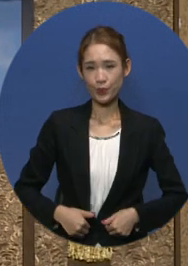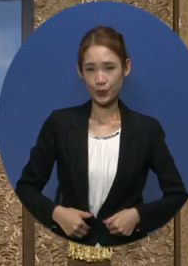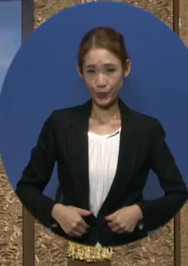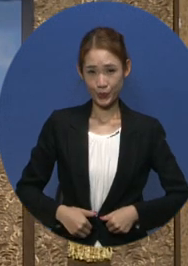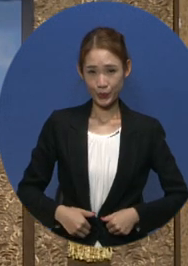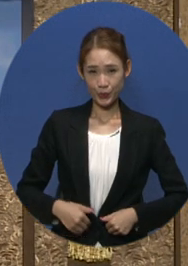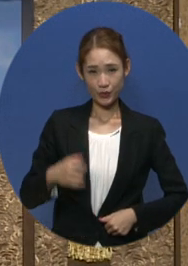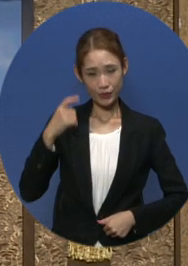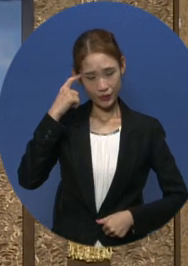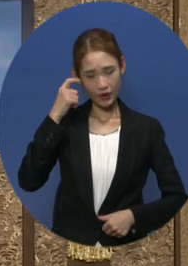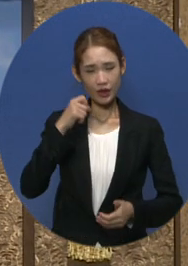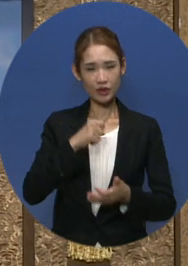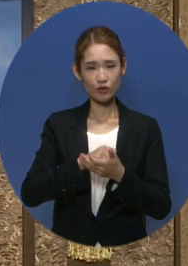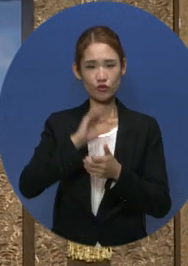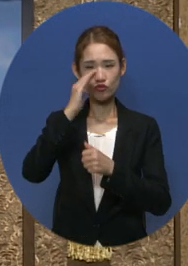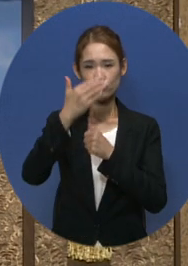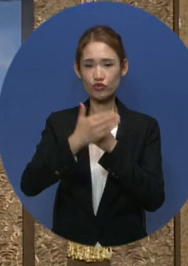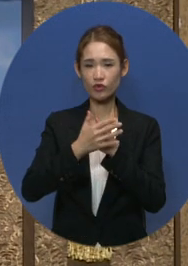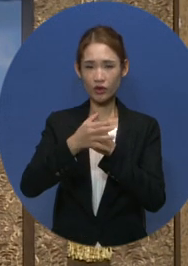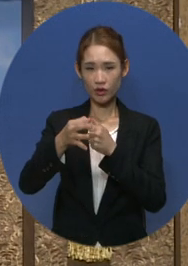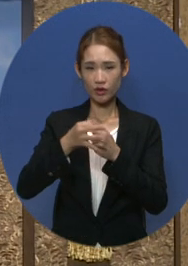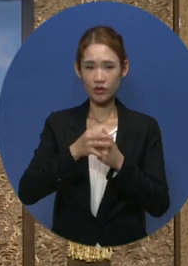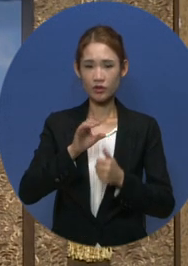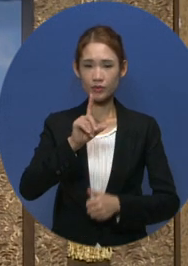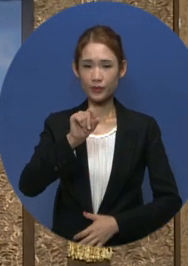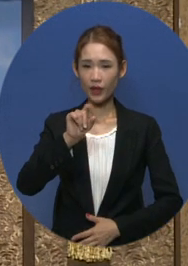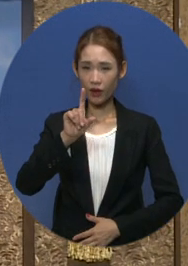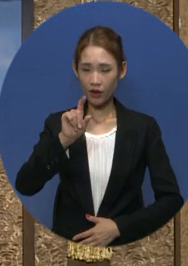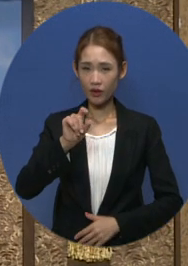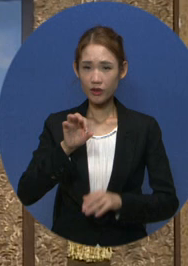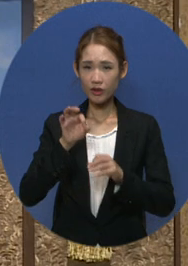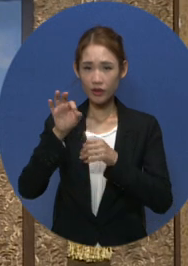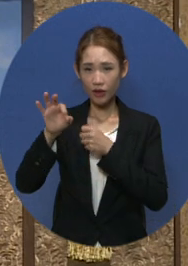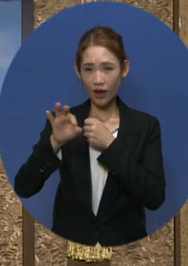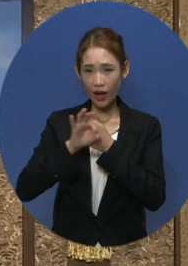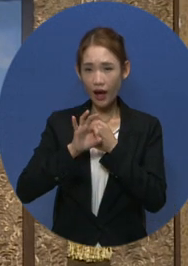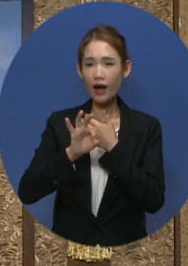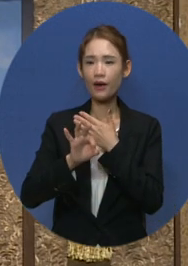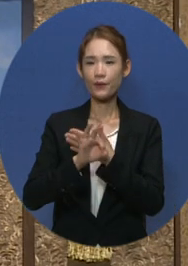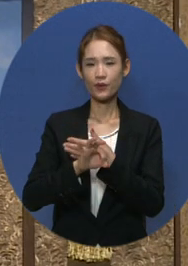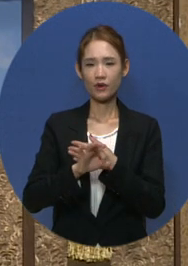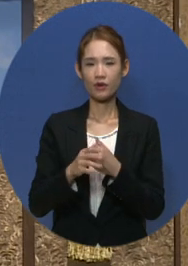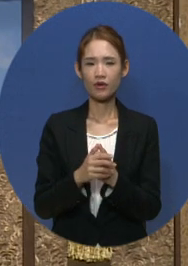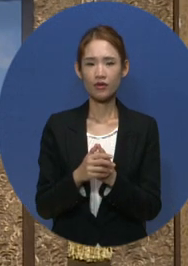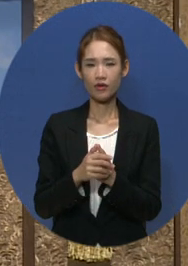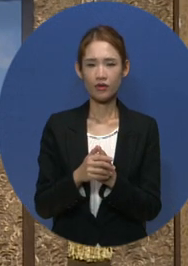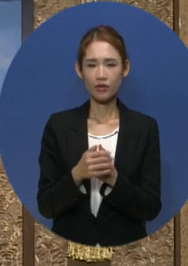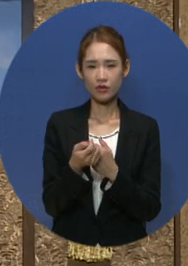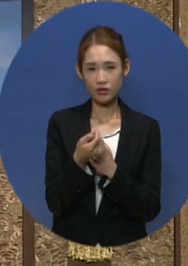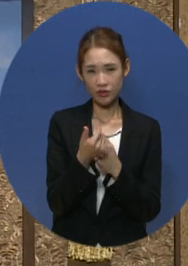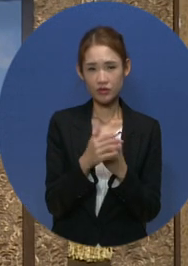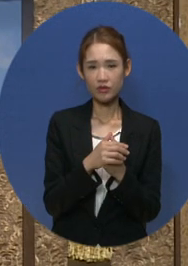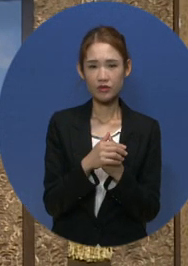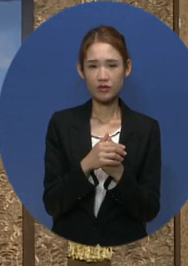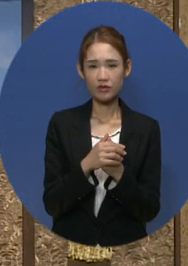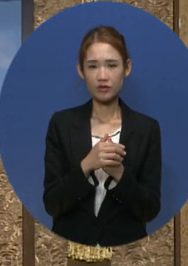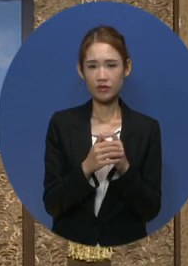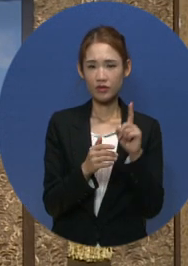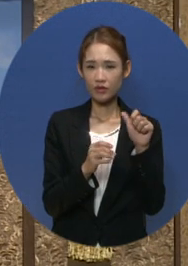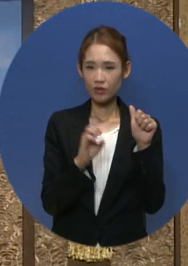그런 차원에서 이제 후원금을 만 원을 이제 납부를 했다. 그러시면 적어도 한